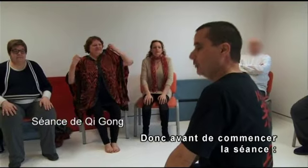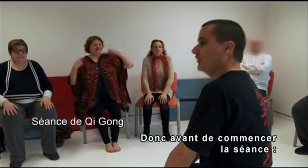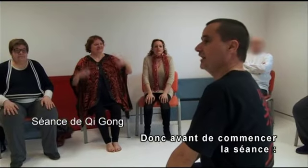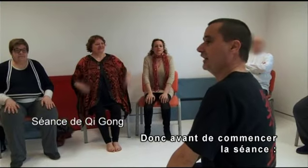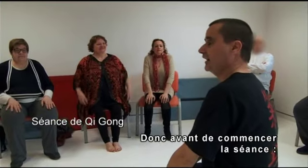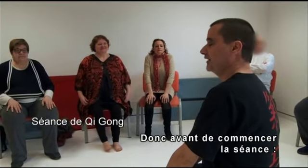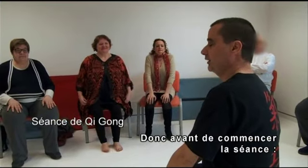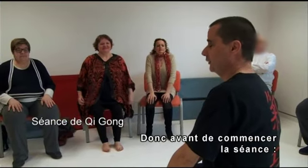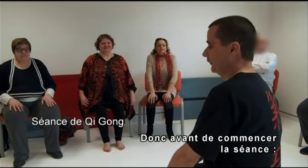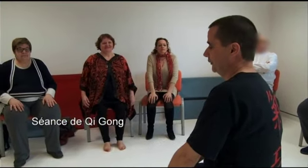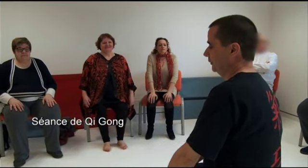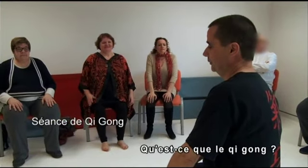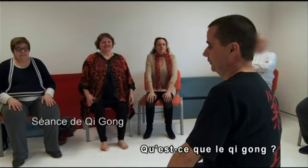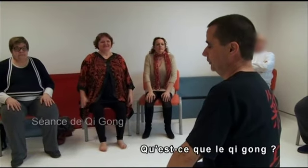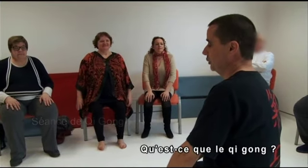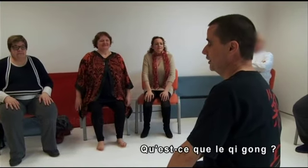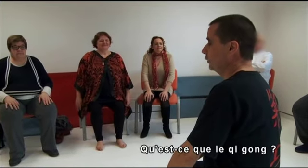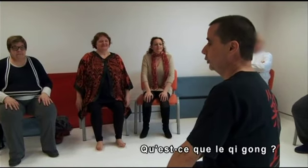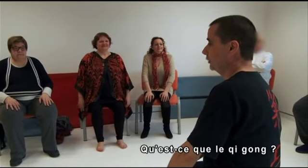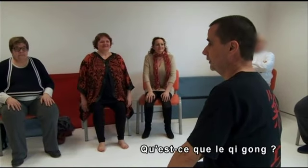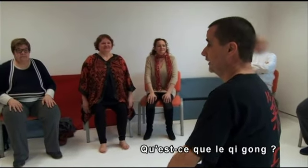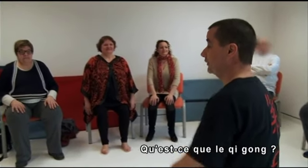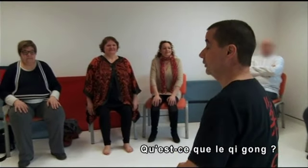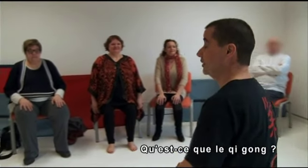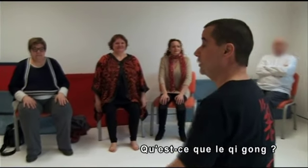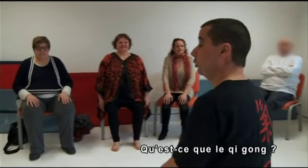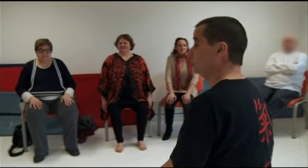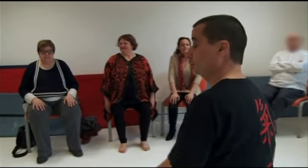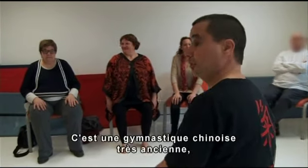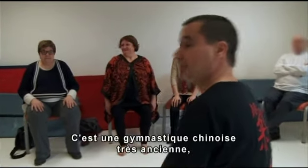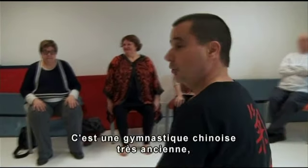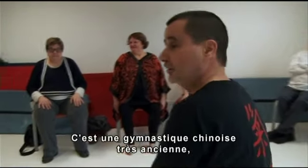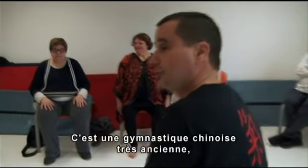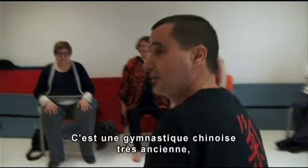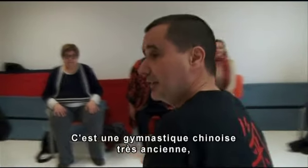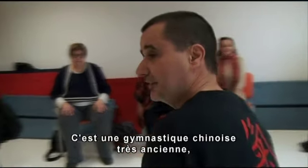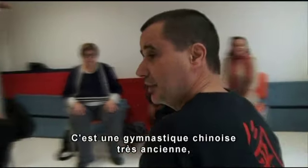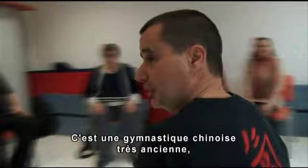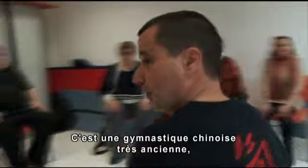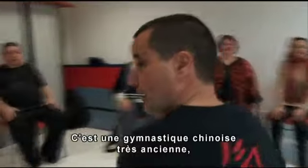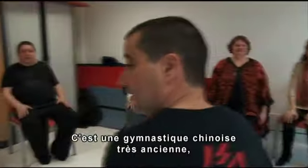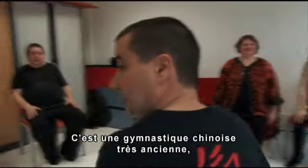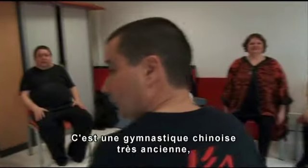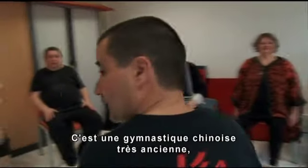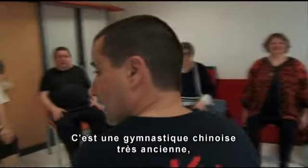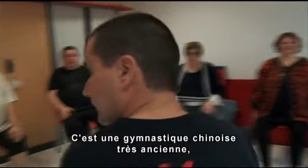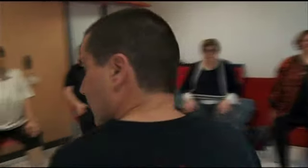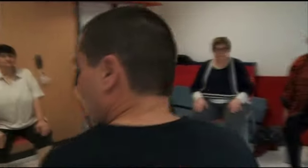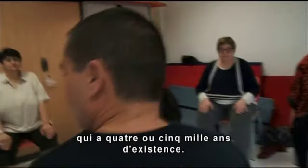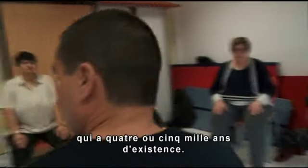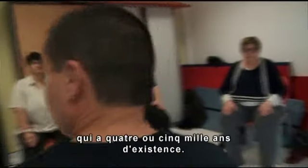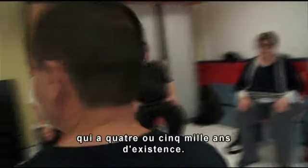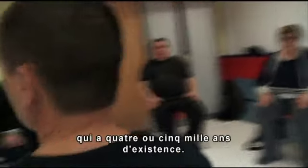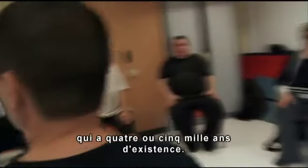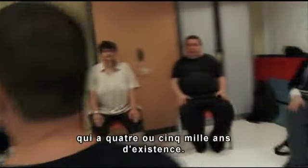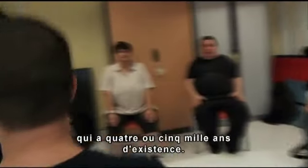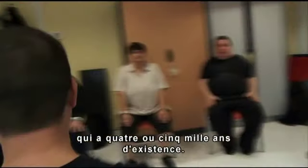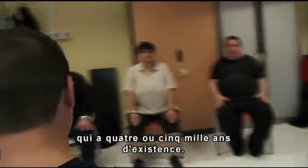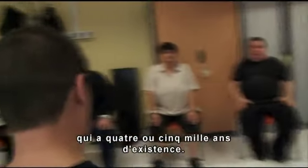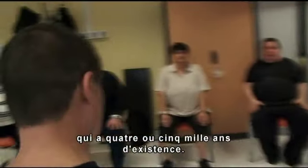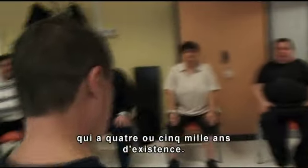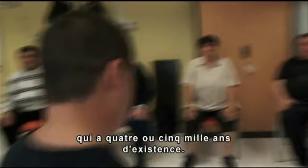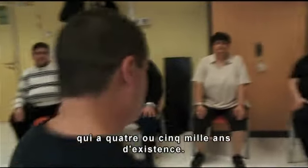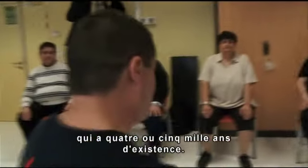Avant de commencer la séance, le Qigong. Qu'est-ce que le Qigong? Donc, le Qigong est une gymnastique chinoise très ancienne qui a à peu près 4-5